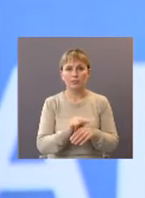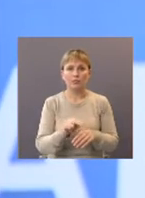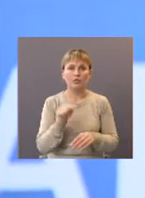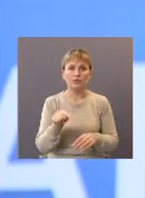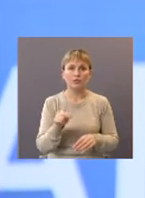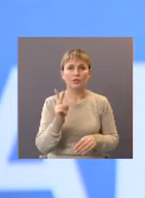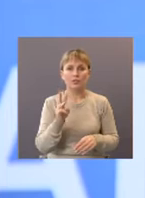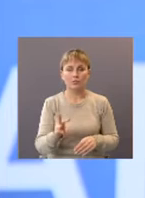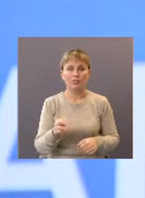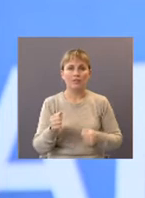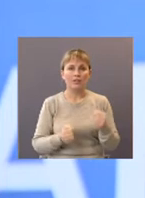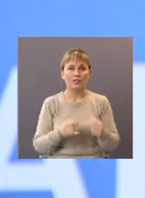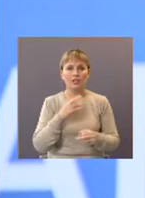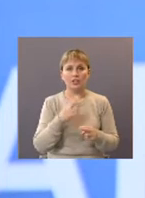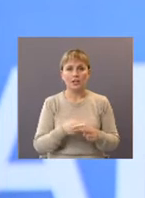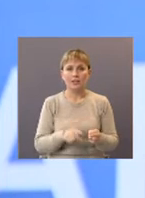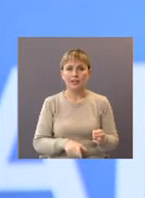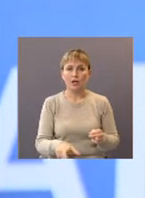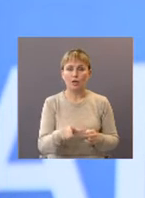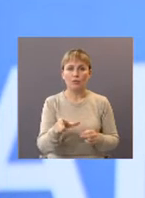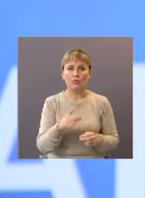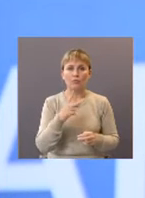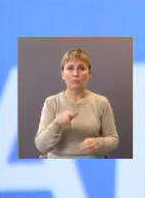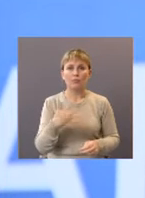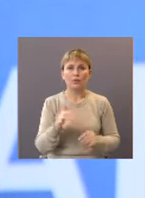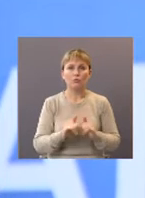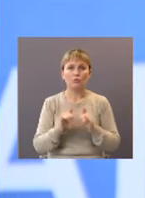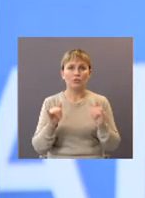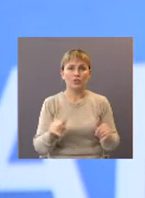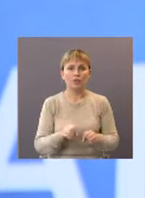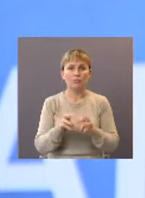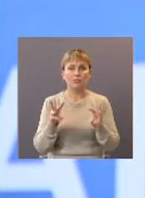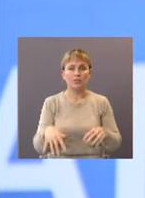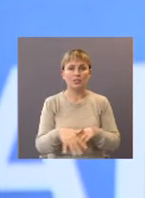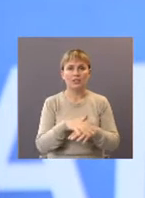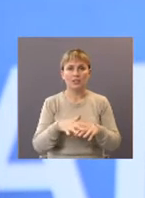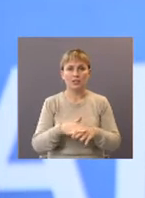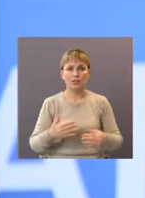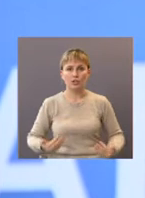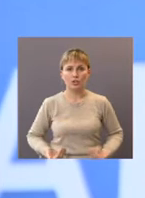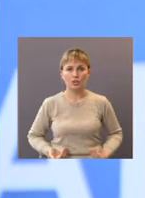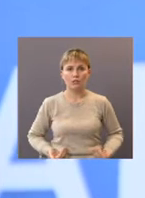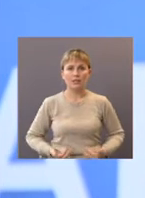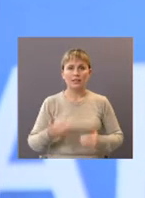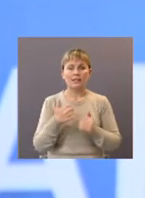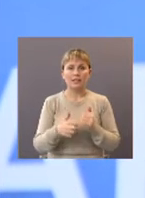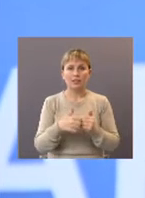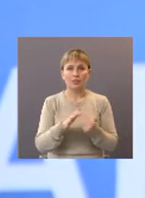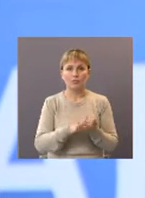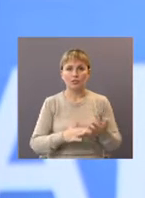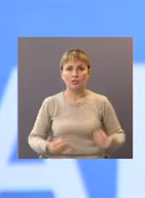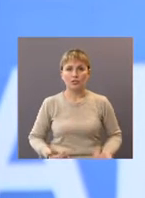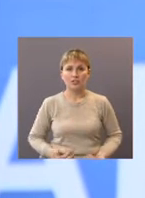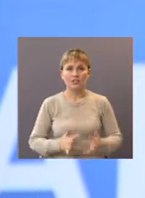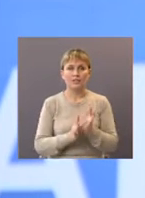тысячи километров автомобильных и железных дорог. В полтора раза увеличилась обеспеченность населения жильем. Средняя продолжительность жизни